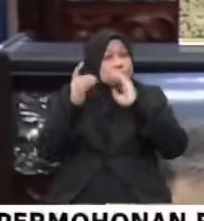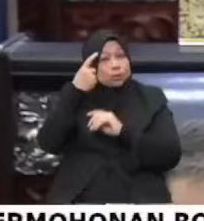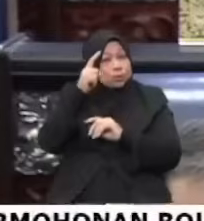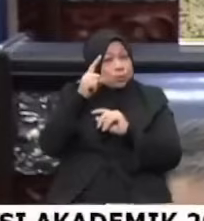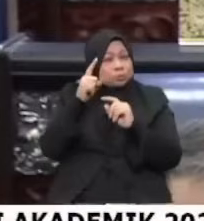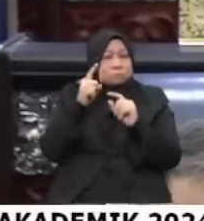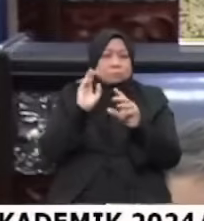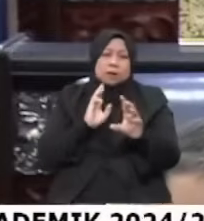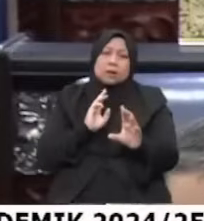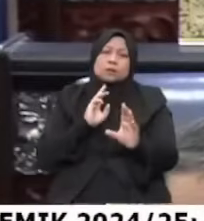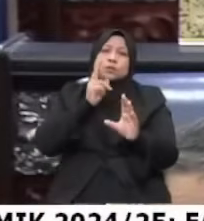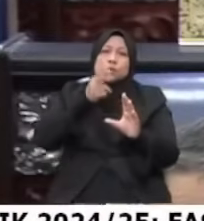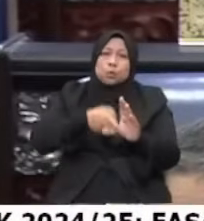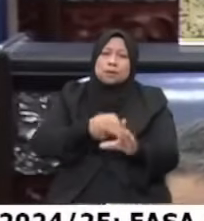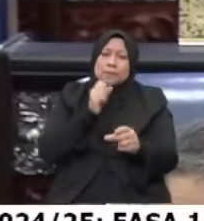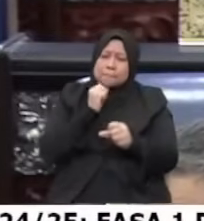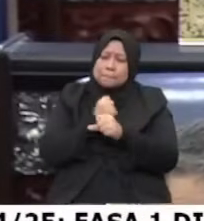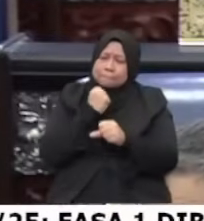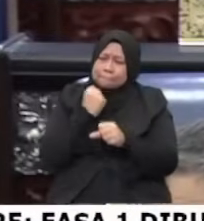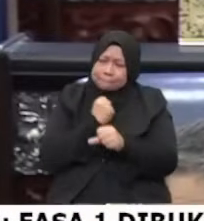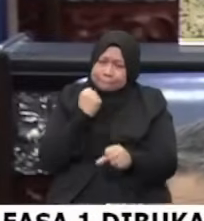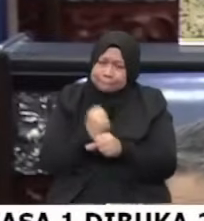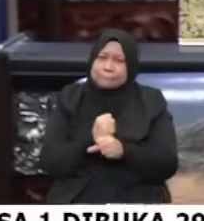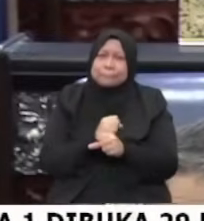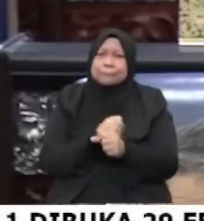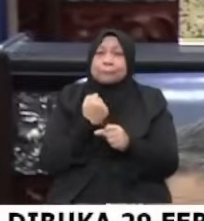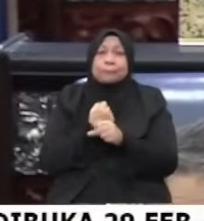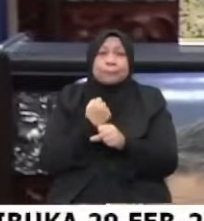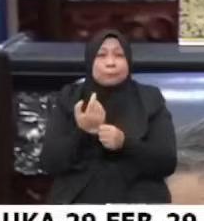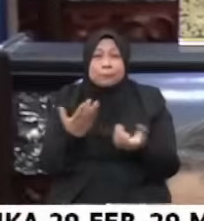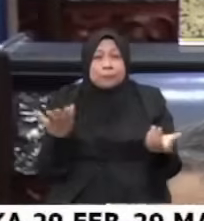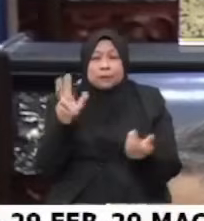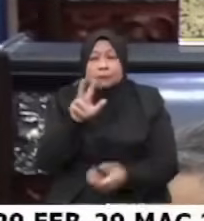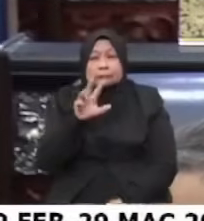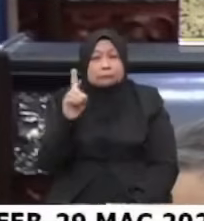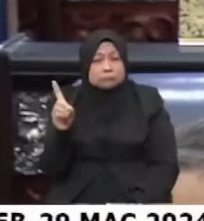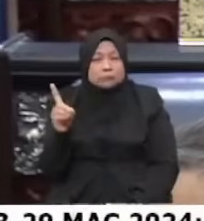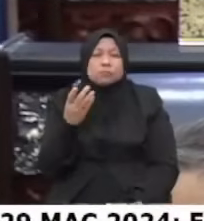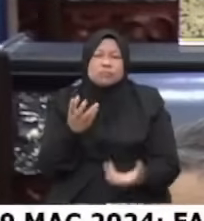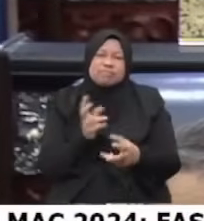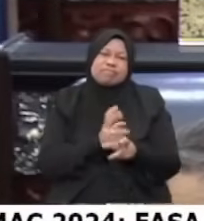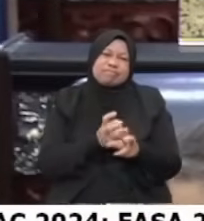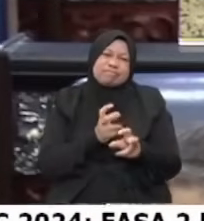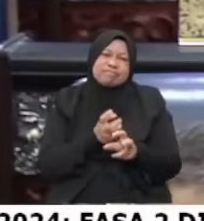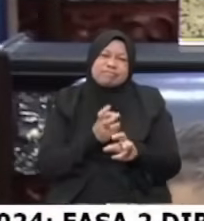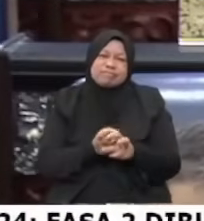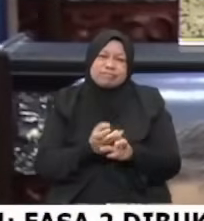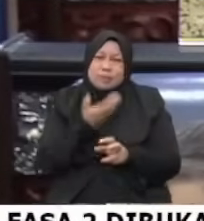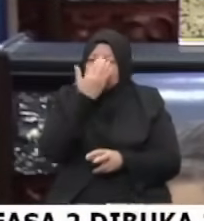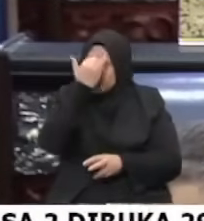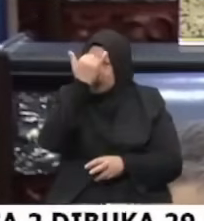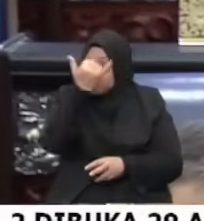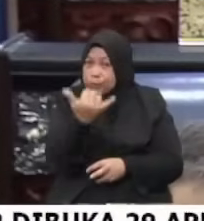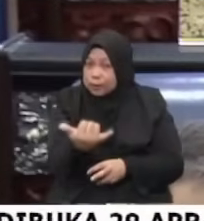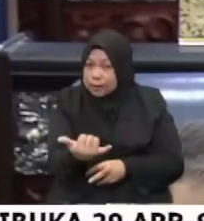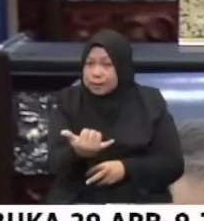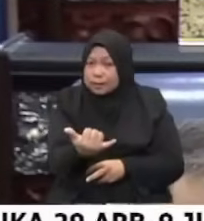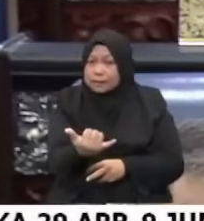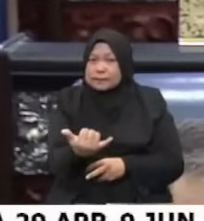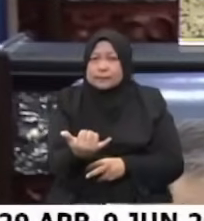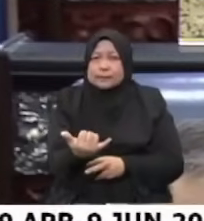berkecimpung ataupun bekerja dalam pekerjaan-pekerjaan 3D ini mungkin agak sukar ya memandangkan ini